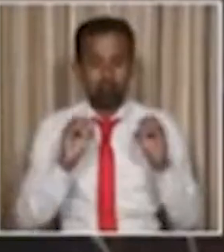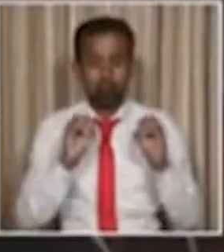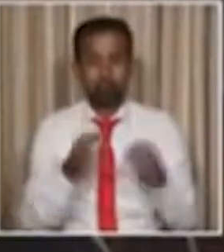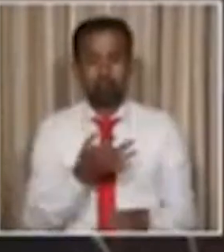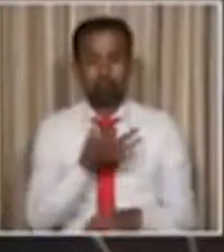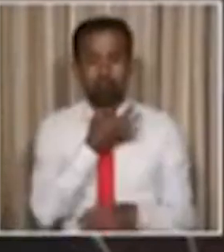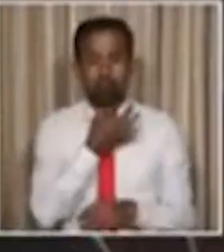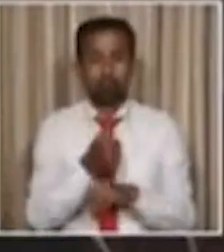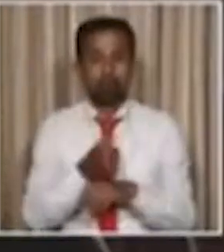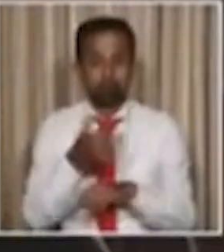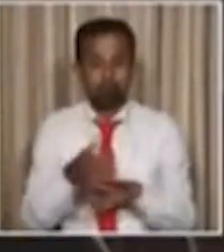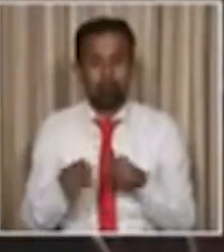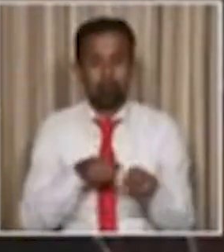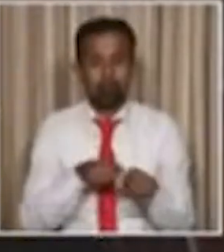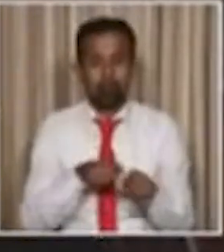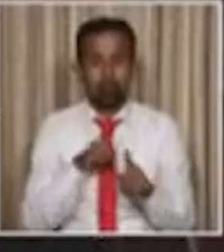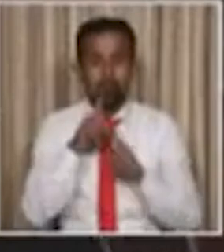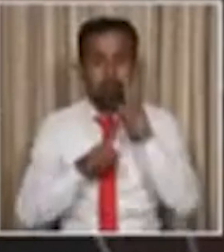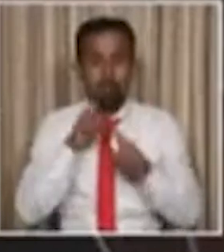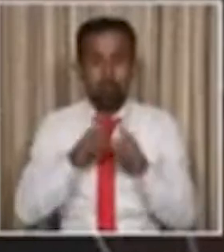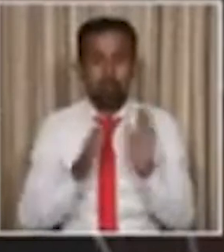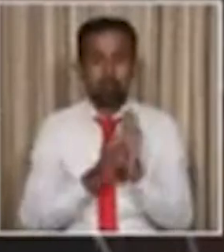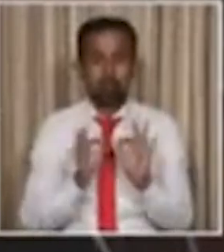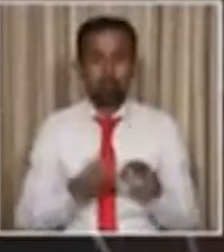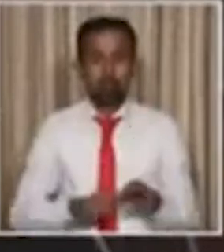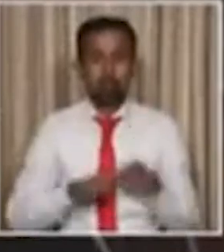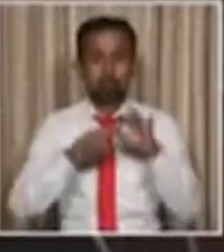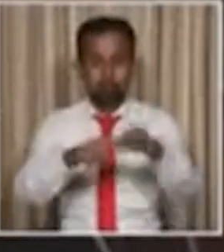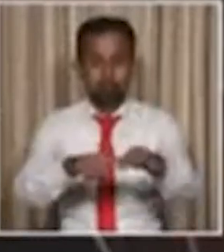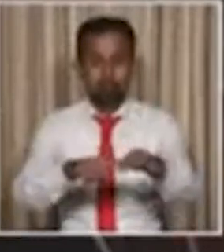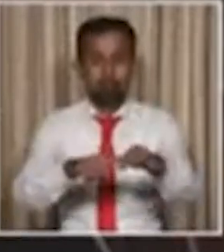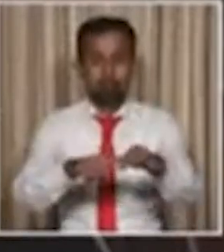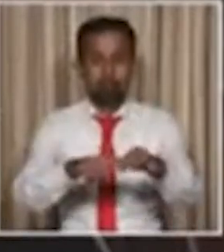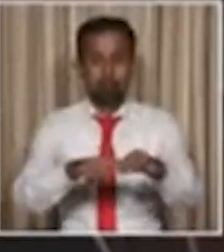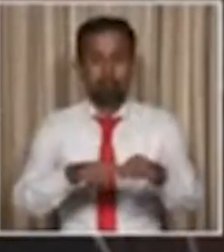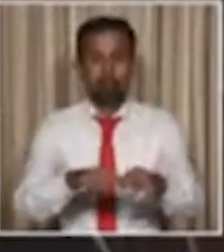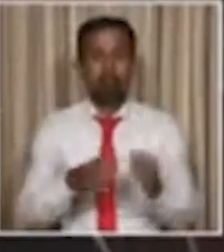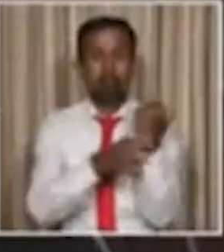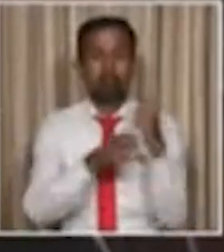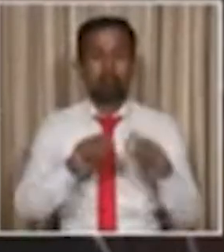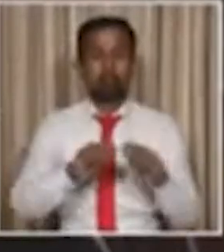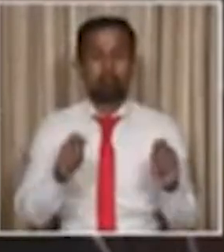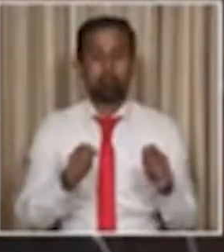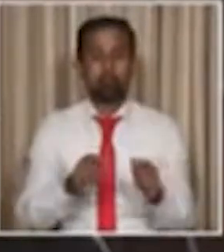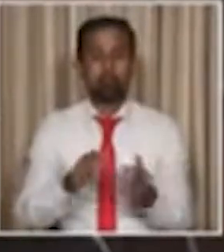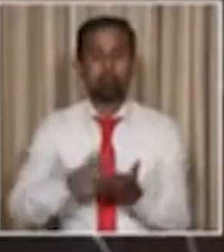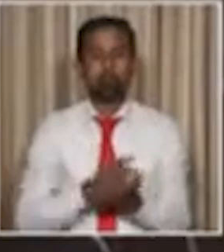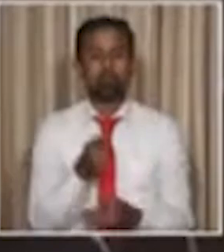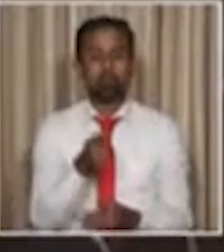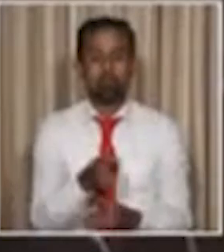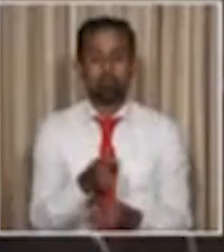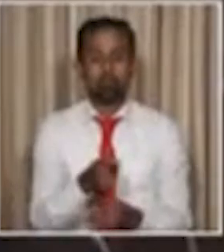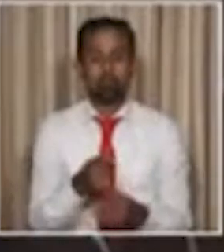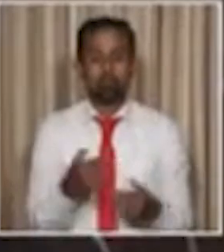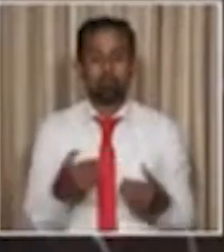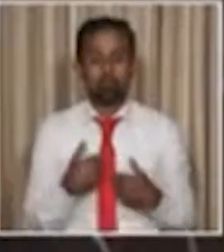විහිළු කරමින් ඒ සාකච්ඡාව මාධ්‍යවේදී ප්‍රශ්න කරාම මේ කාගේ වරප්‍රසාද වෙනුවෙන්ද මේ පෙනීන්නේ?